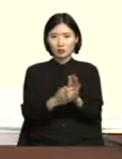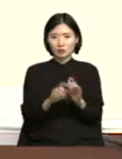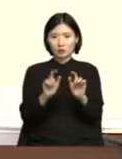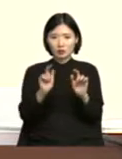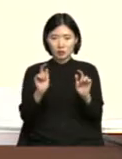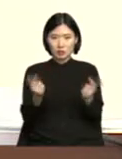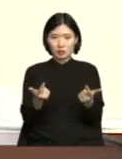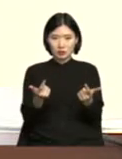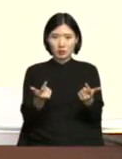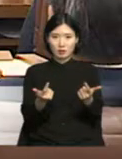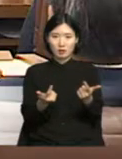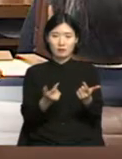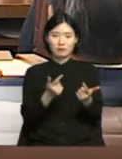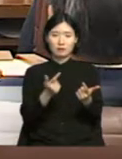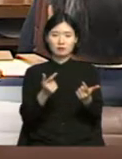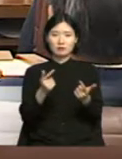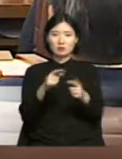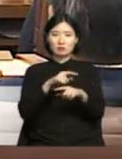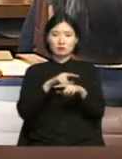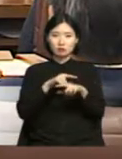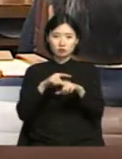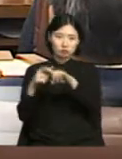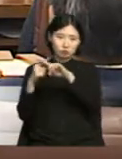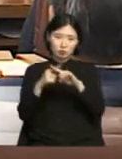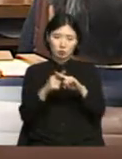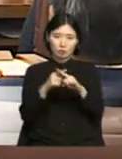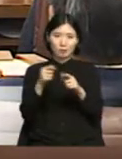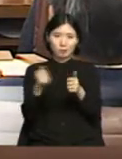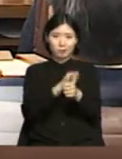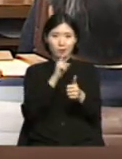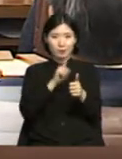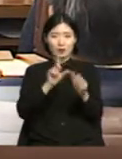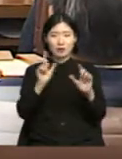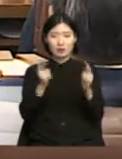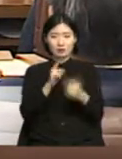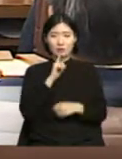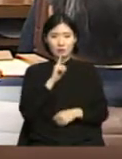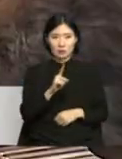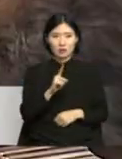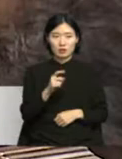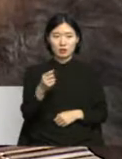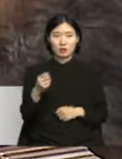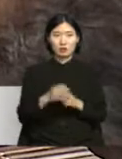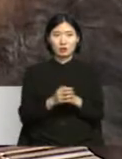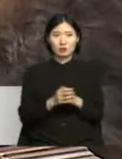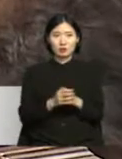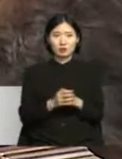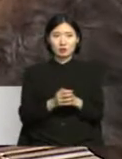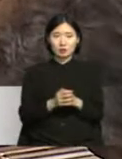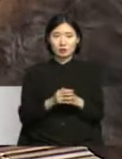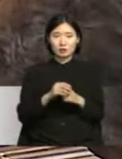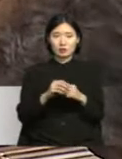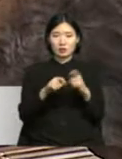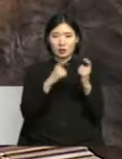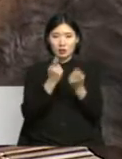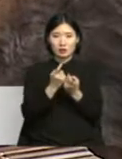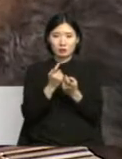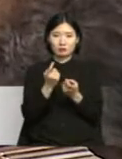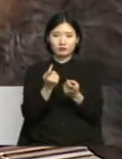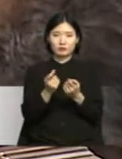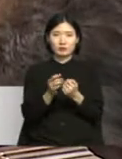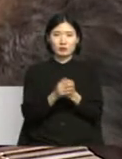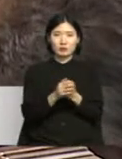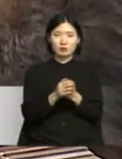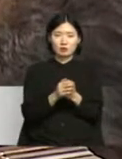폭언이 아니었다고 주장해왔습니다. 하지만 22일 열린 임시회 본회의에 참석한 최 의원은 신상 발언을 통해 물의를